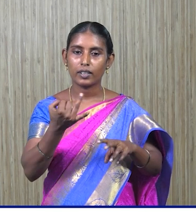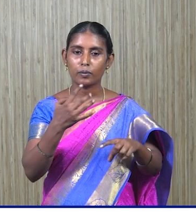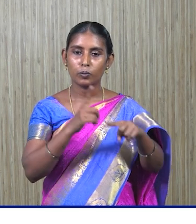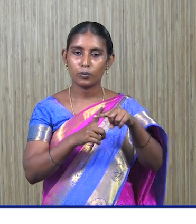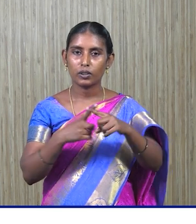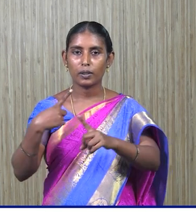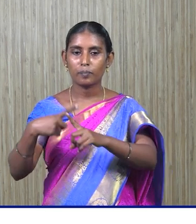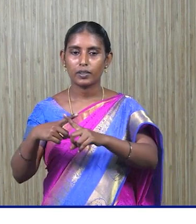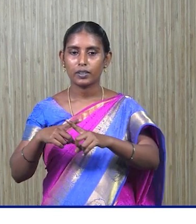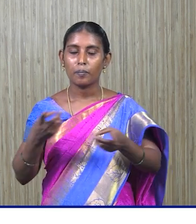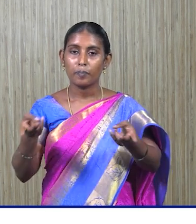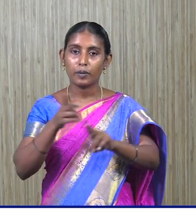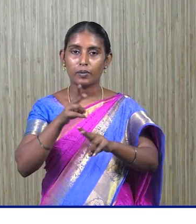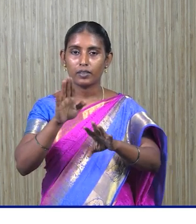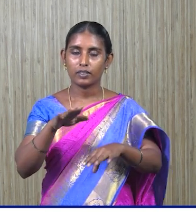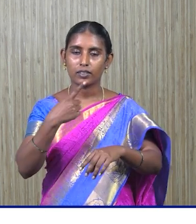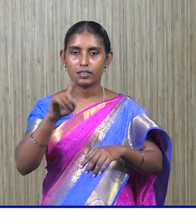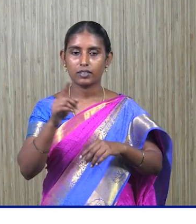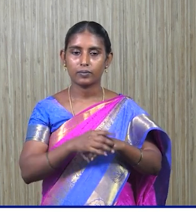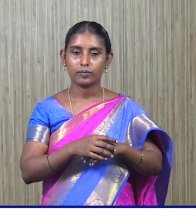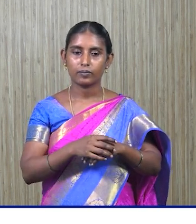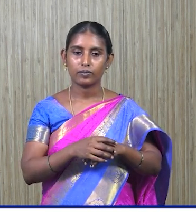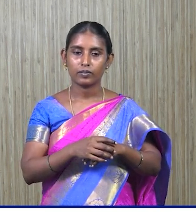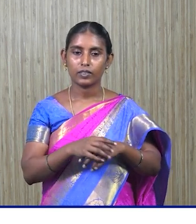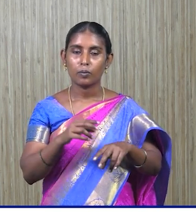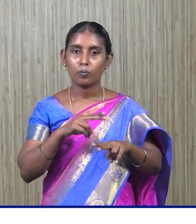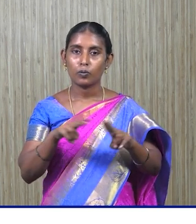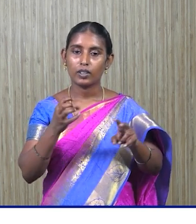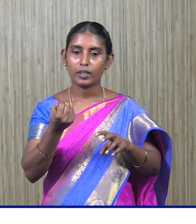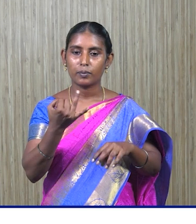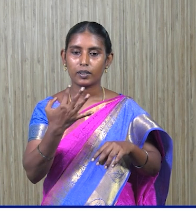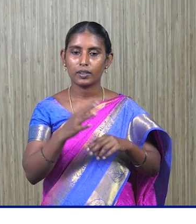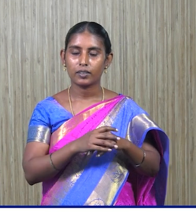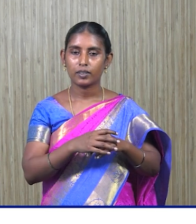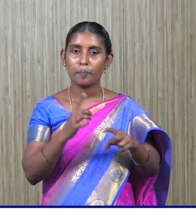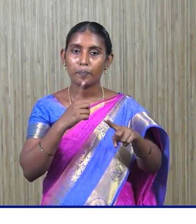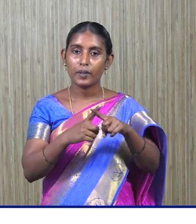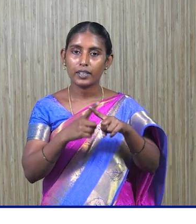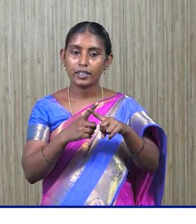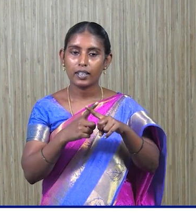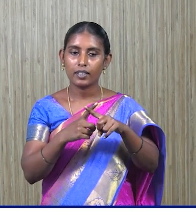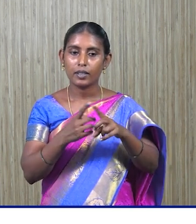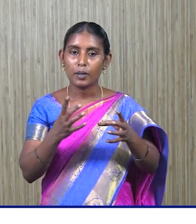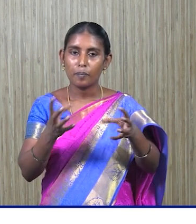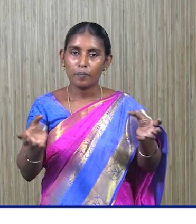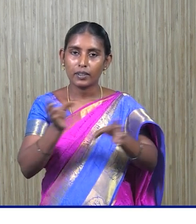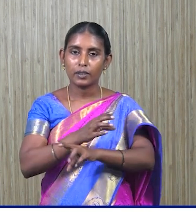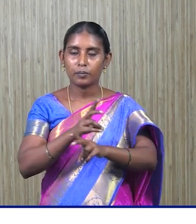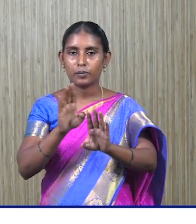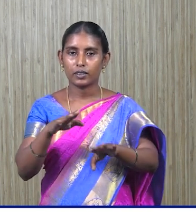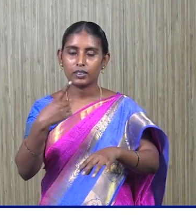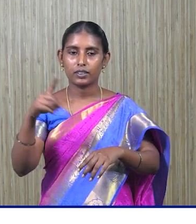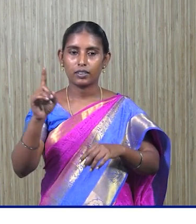பண்பு உடையவை. சரி. அடுத்து முழு எண்களின் கூட்டலின் மீதான பெருக்கல் பங்கீட்டு பண்பு உடையது. சரி.